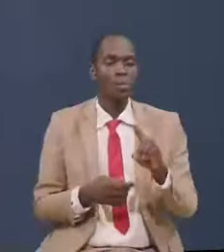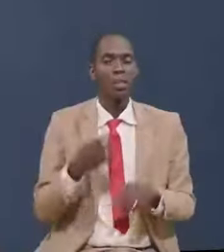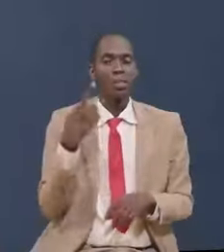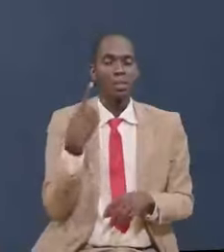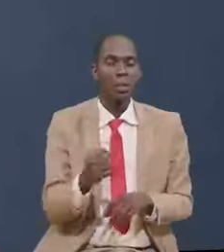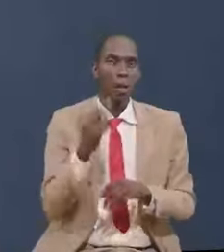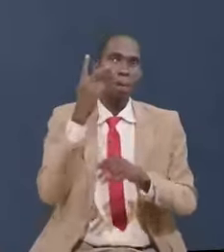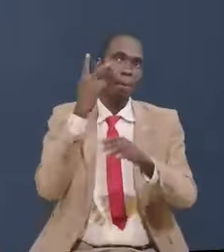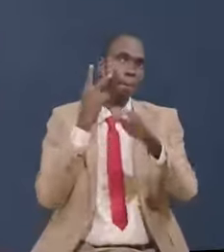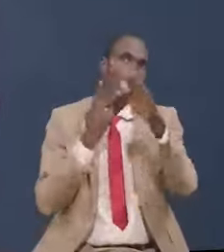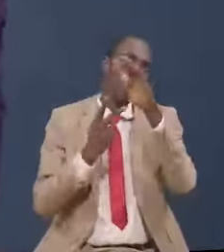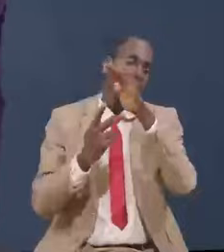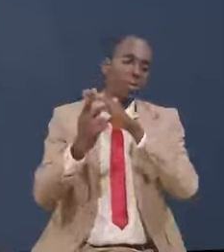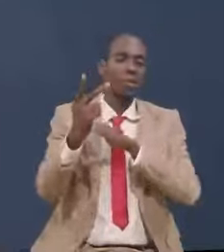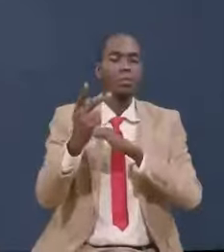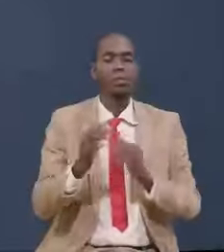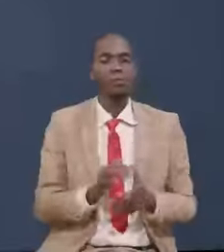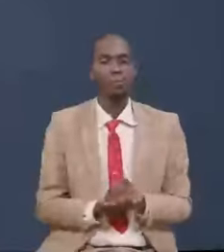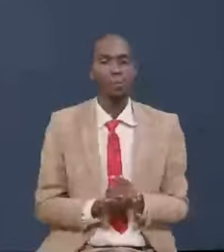Premièrement, c'est la prophétie.